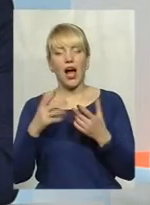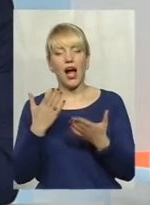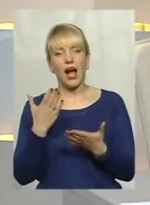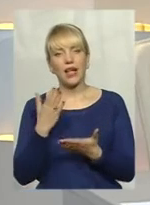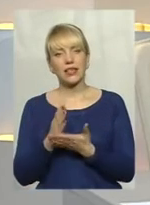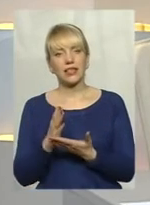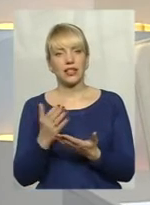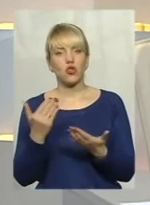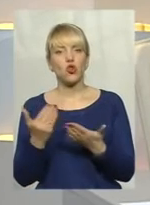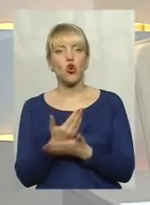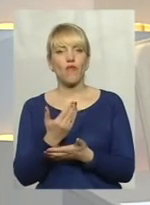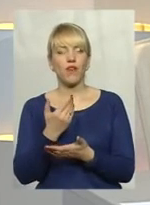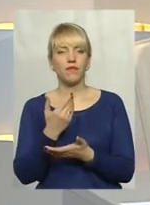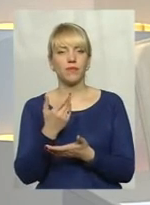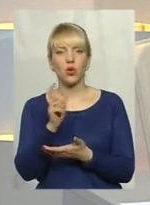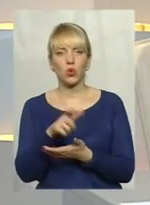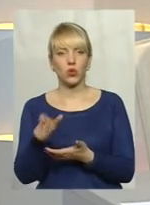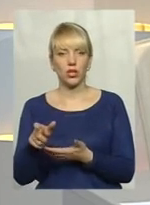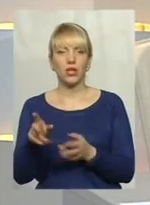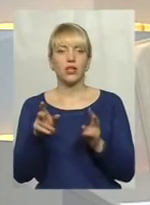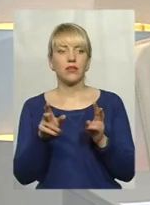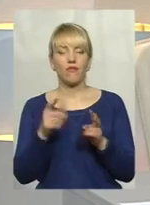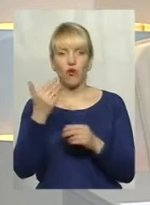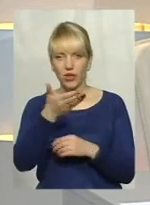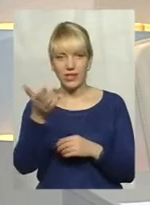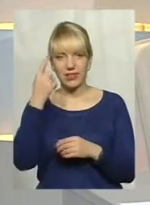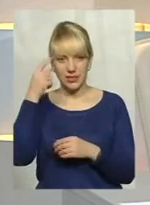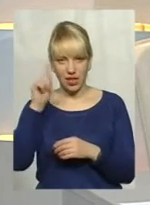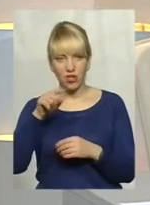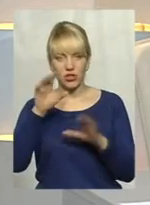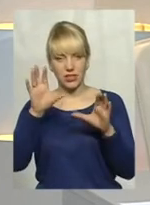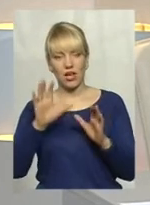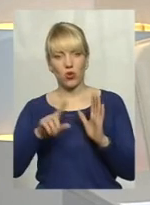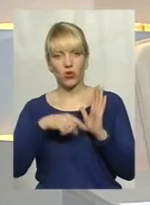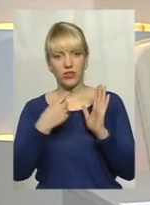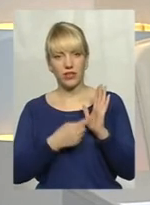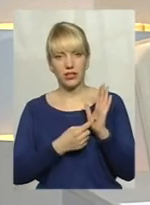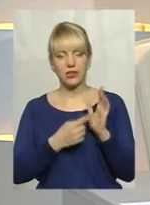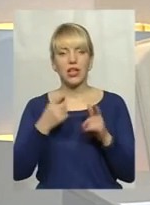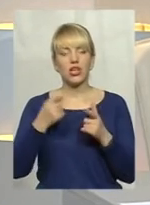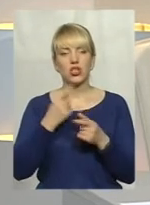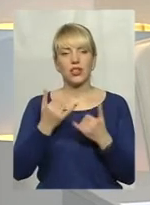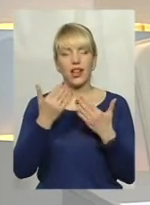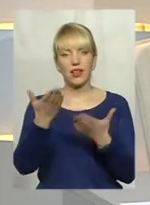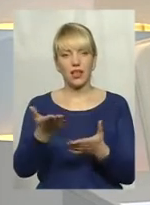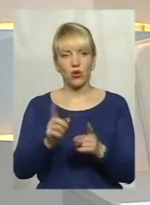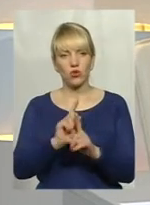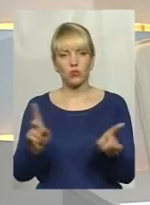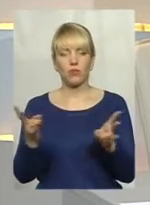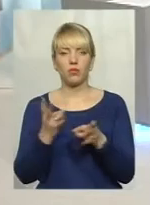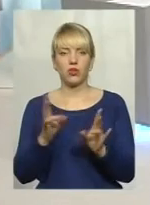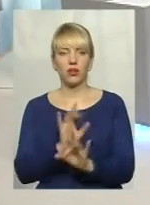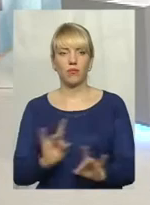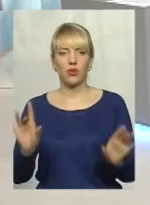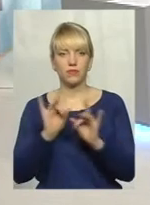скажімо так, нової крові. Вони знають законодавство. Чи для них особливо потрібні